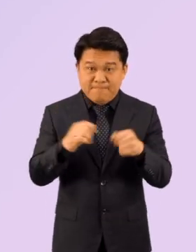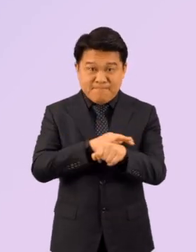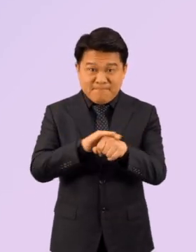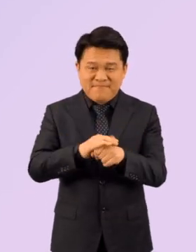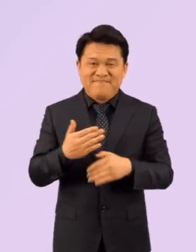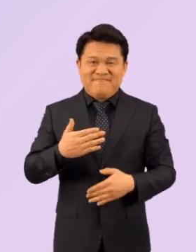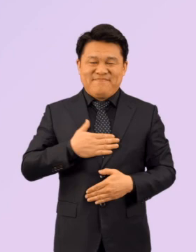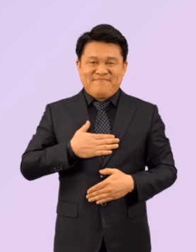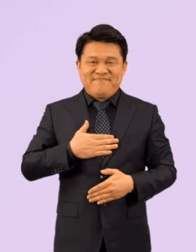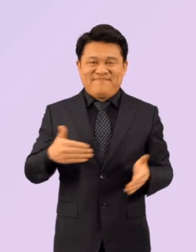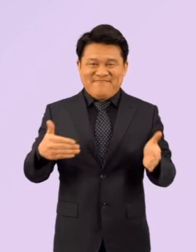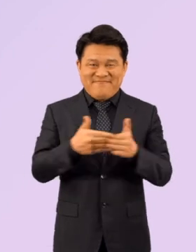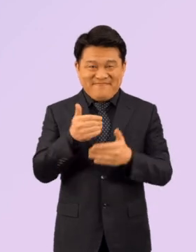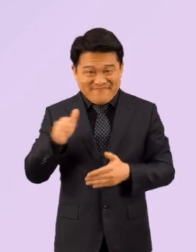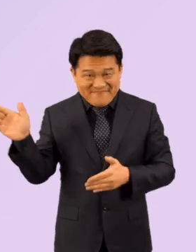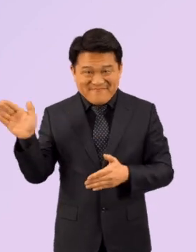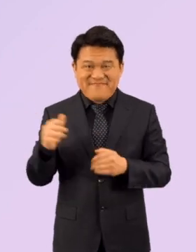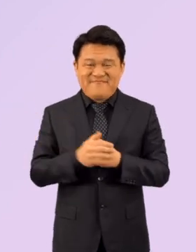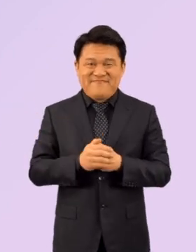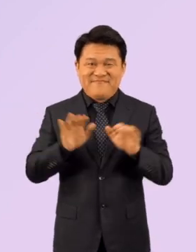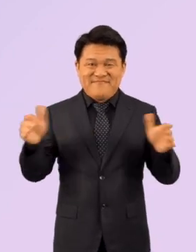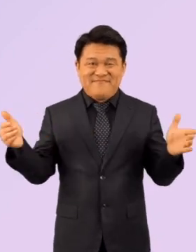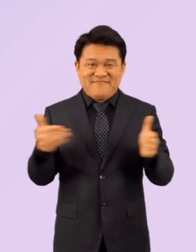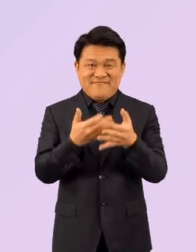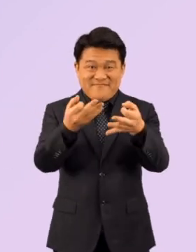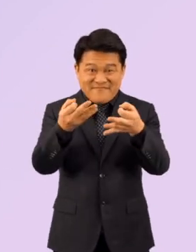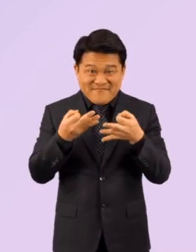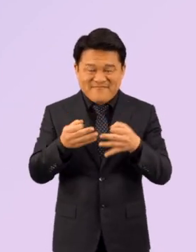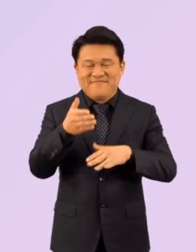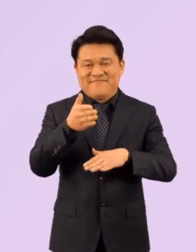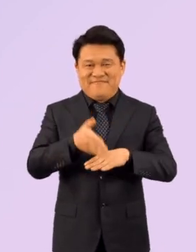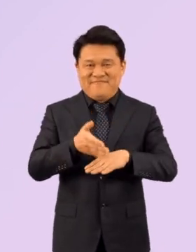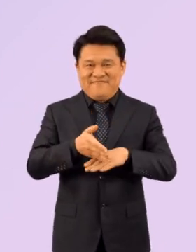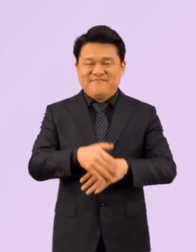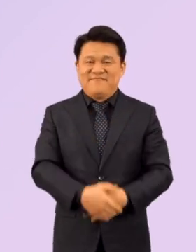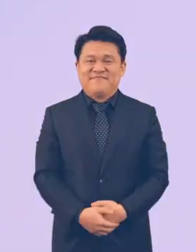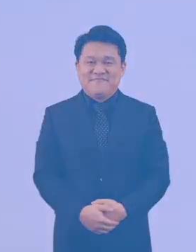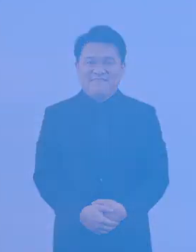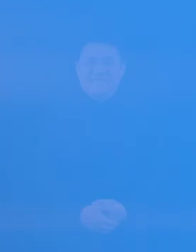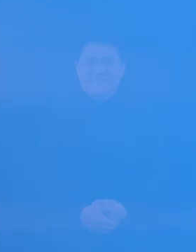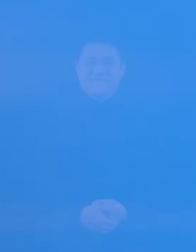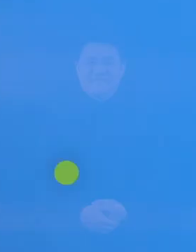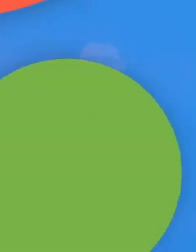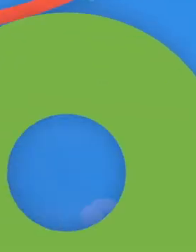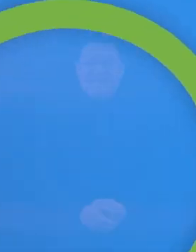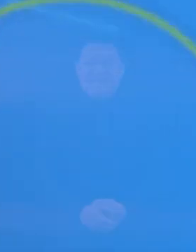건강하시고요. 저는 이만 인사드리겠습니다. 지금까지 시청해주셔서 고맙습니다.